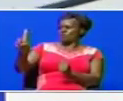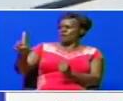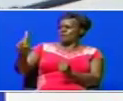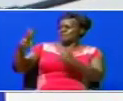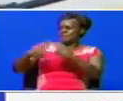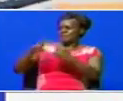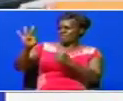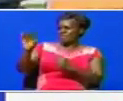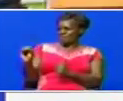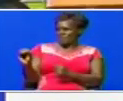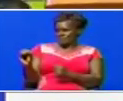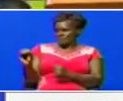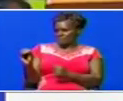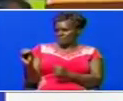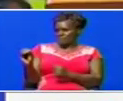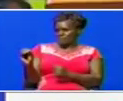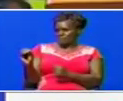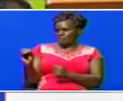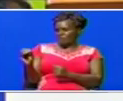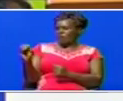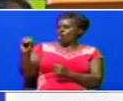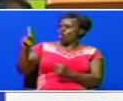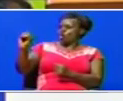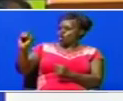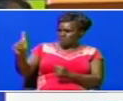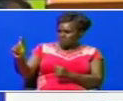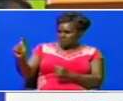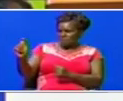141,730. John Ekur Okot,